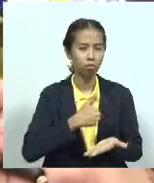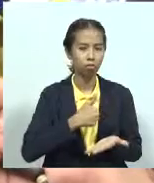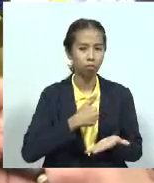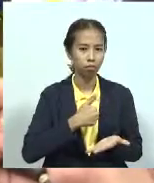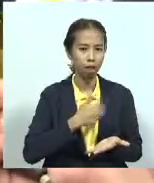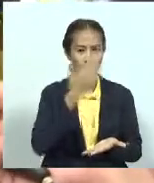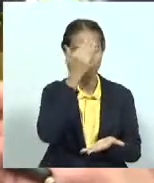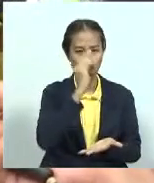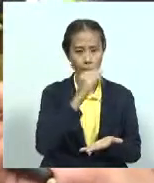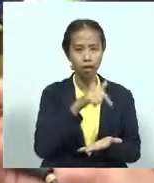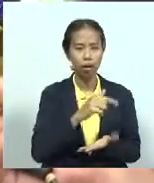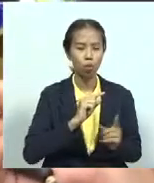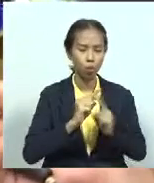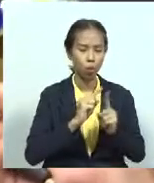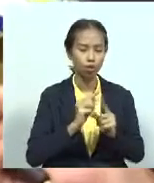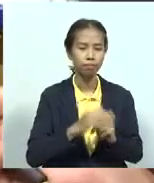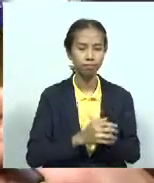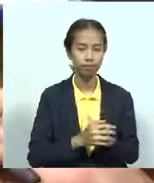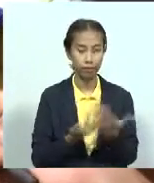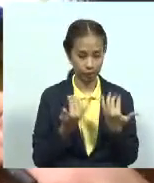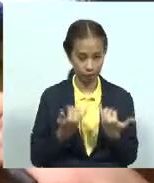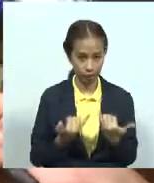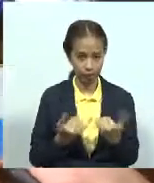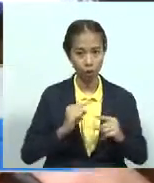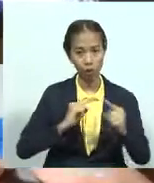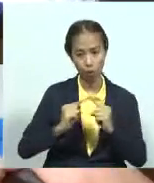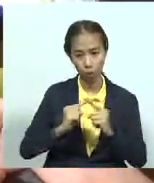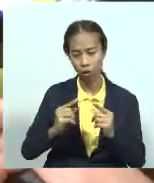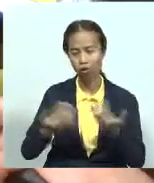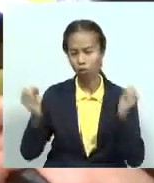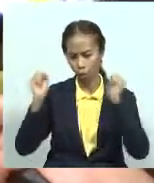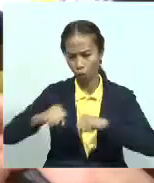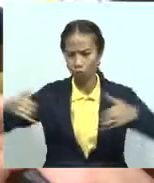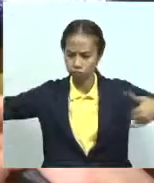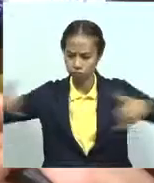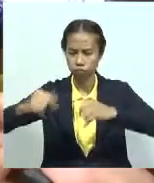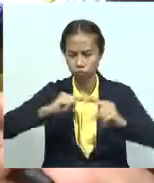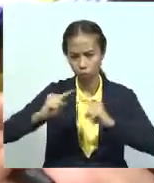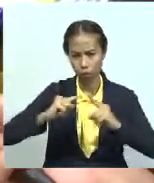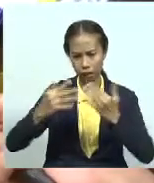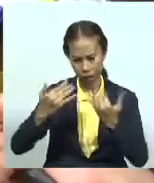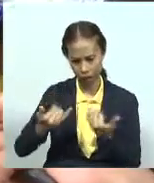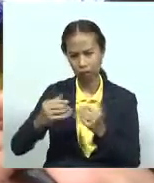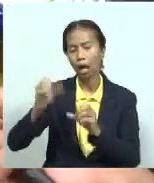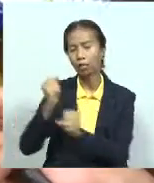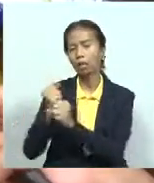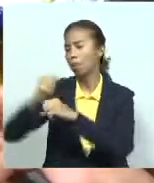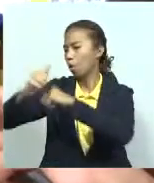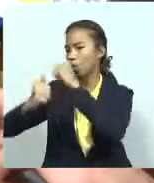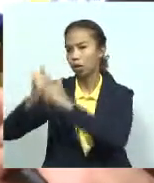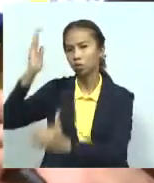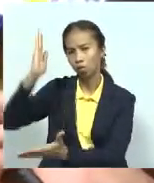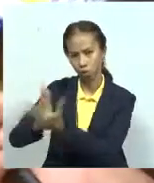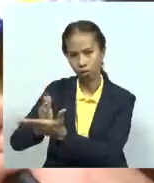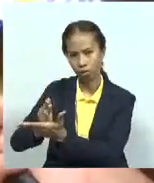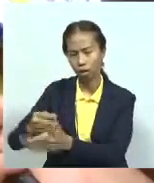พ่อของบอกรับปากไว้แล้วว่าต่อไปนี้แล้วก็คุยกันต่อหน้าแล้วว่าจะต้องไม่มีการก่อสร้างแม้แต่นิดเดียวตอกตะปูตัว